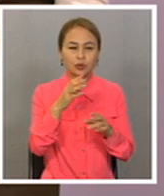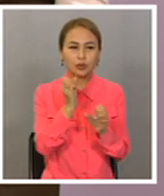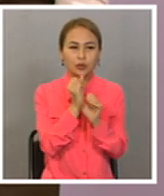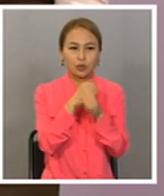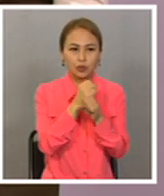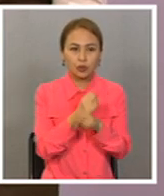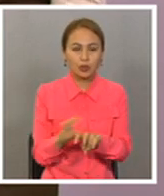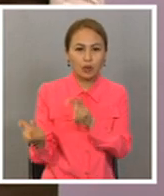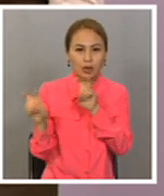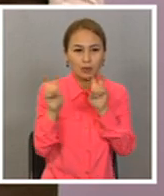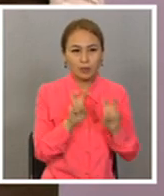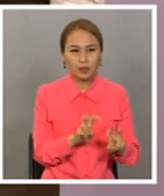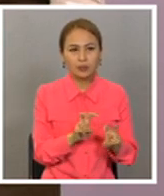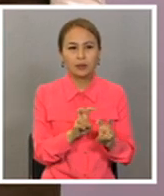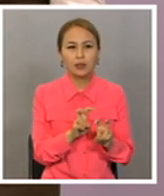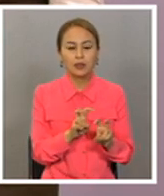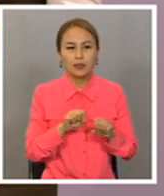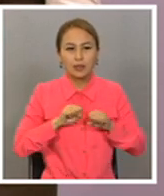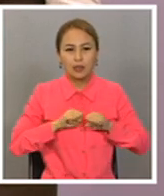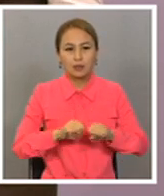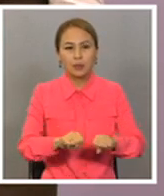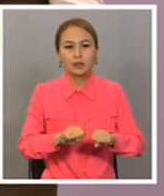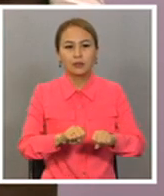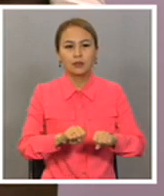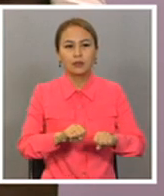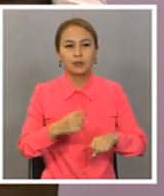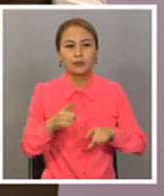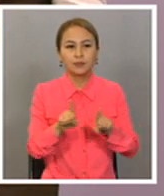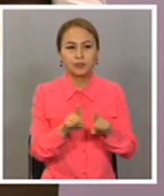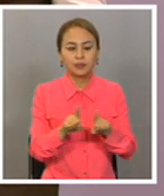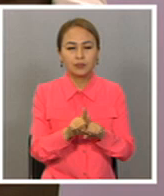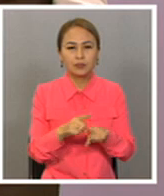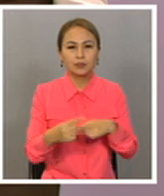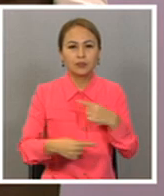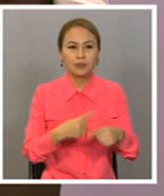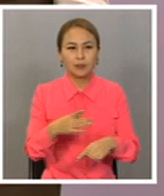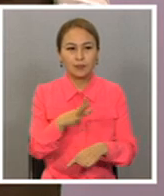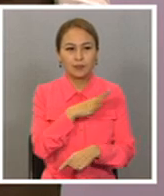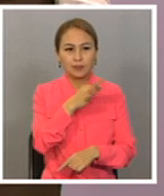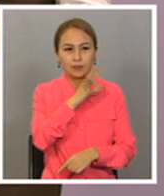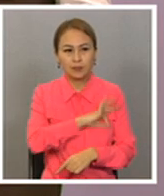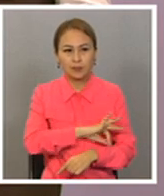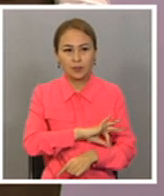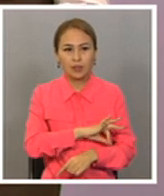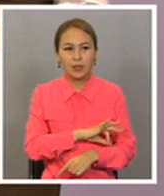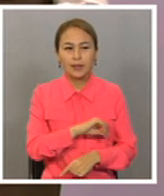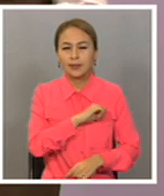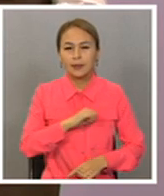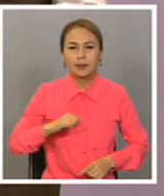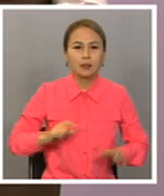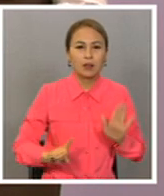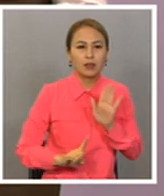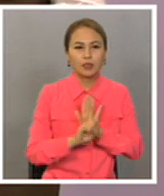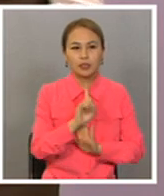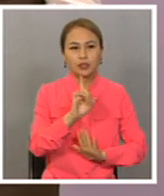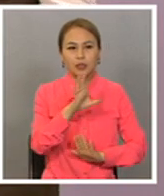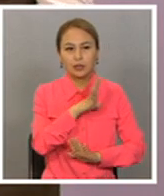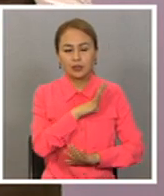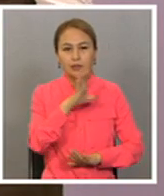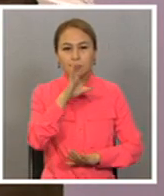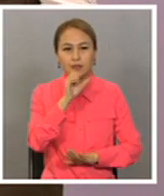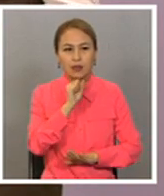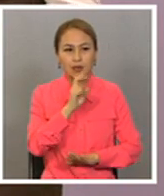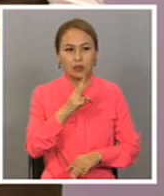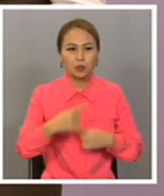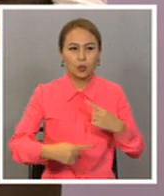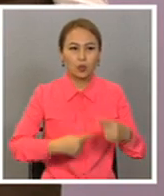арбаны, кегезде ат арбаны да пайдаланған екен. Ең алғаш рет сақтар